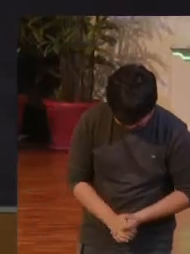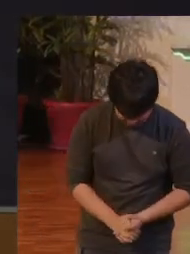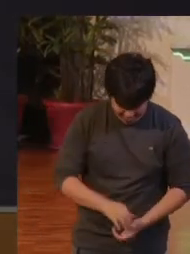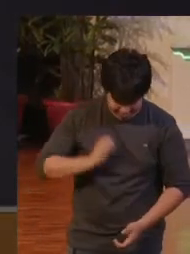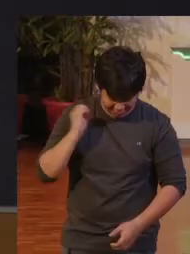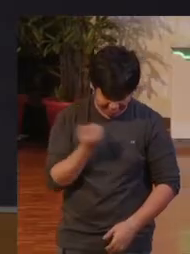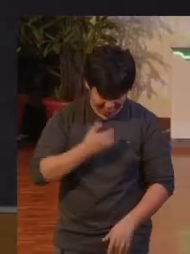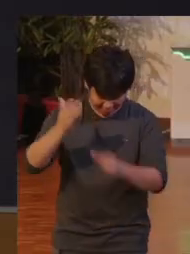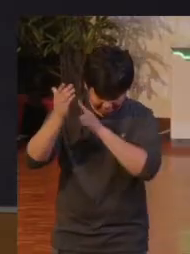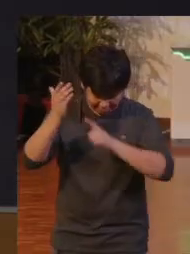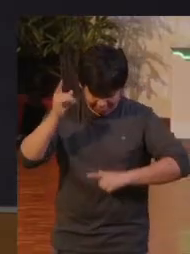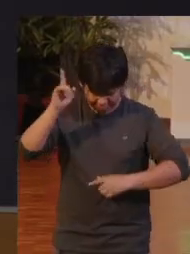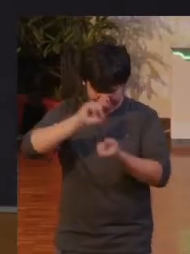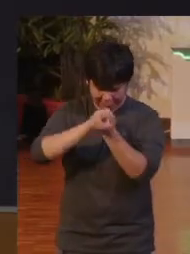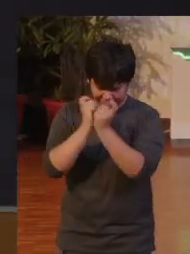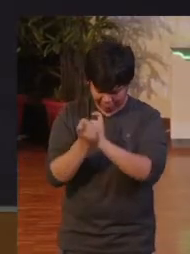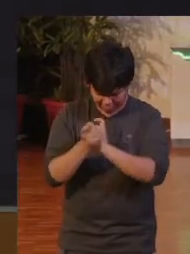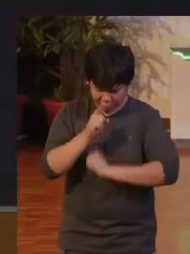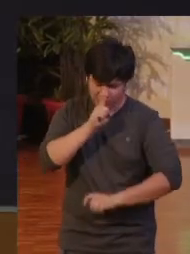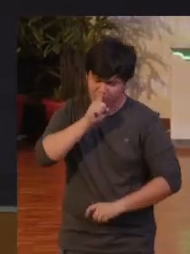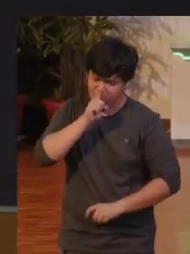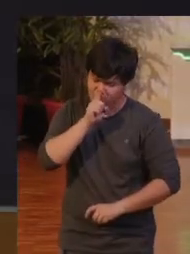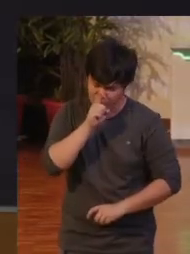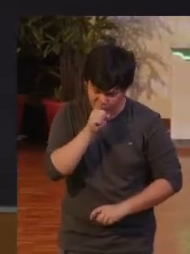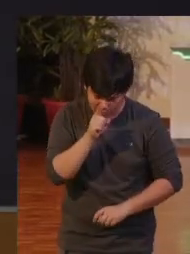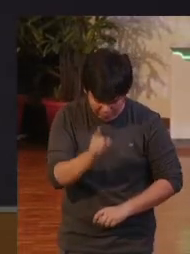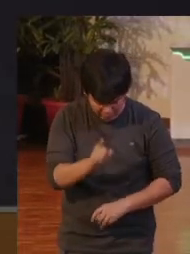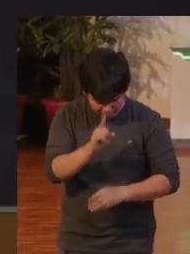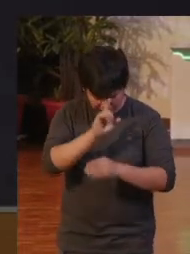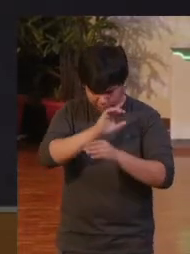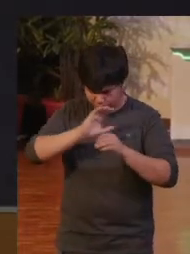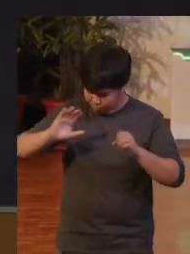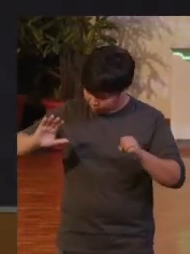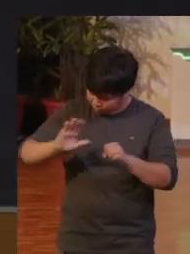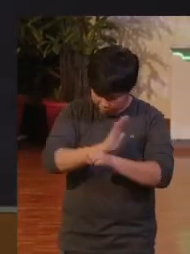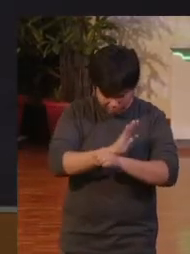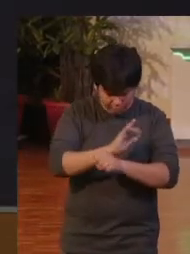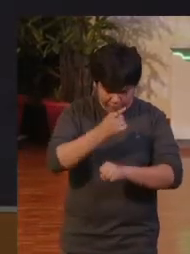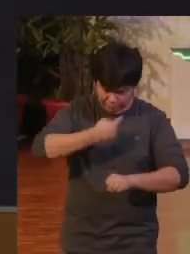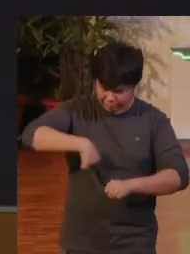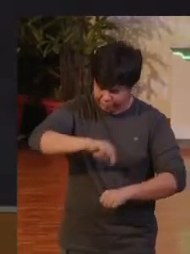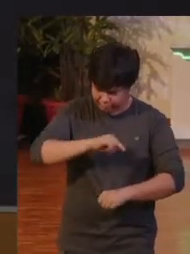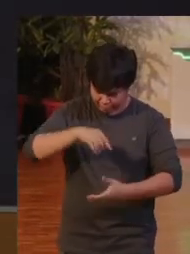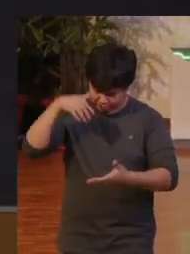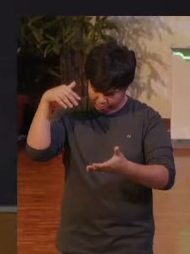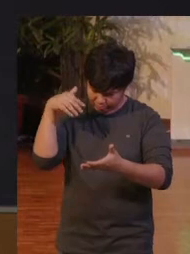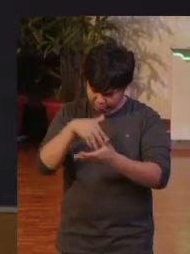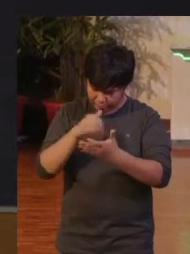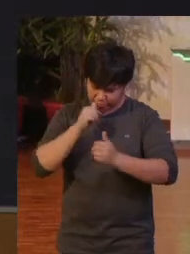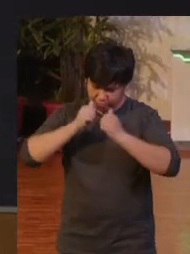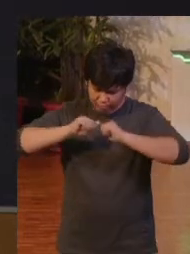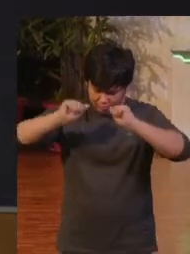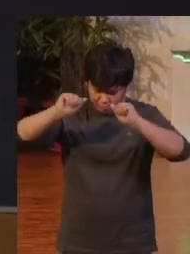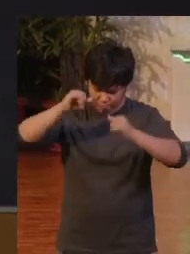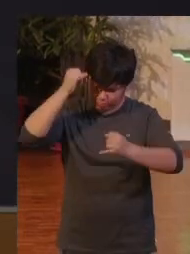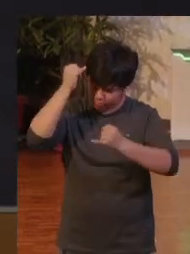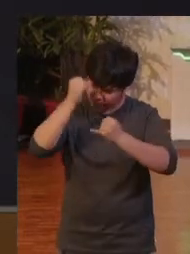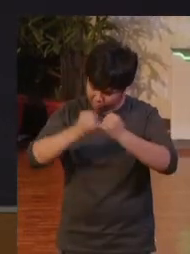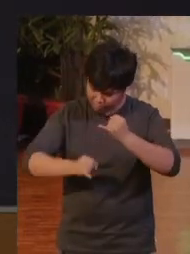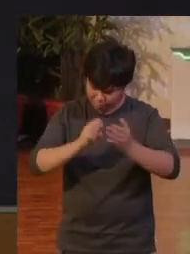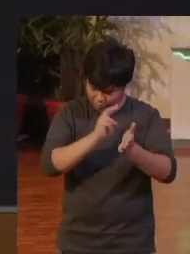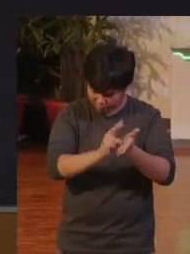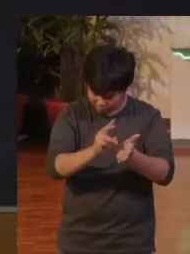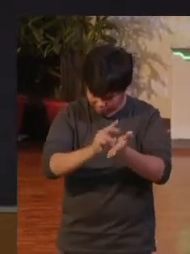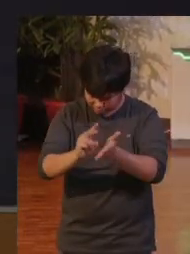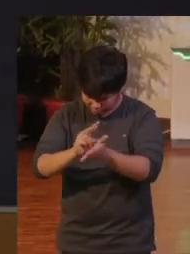Panginoon, gawin mong tunay at wagas ang aming pagbigkas nung mga huling talatang